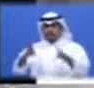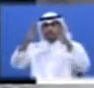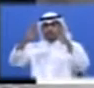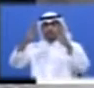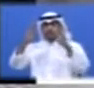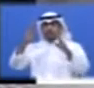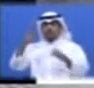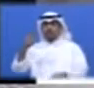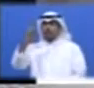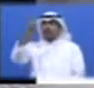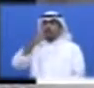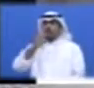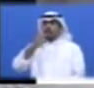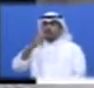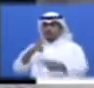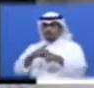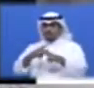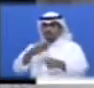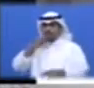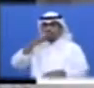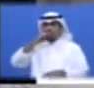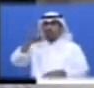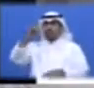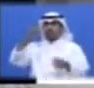الهلال الكويتي وبيساعدونا بالخبز